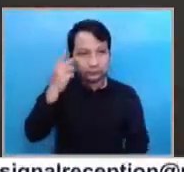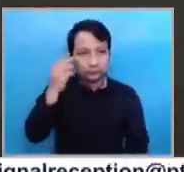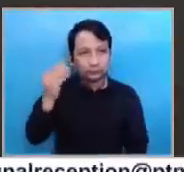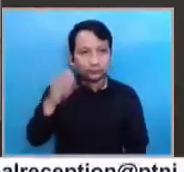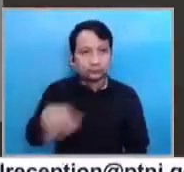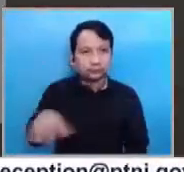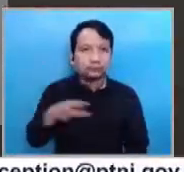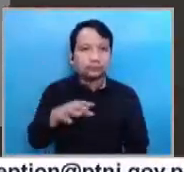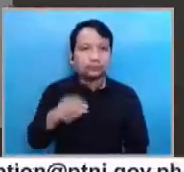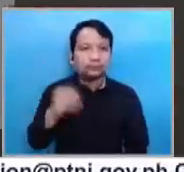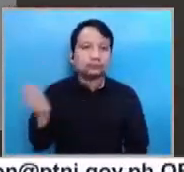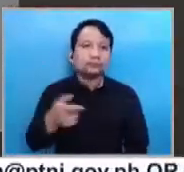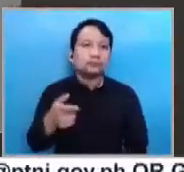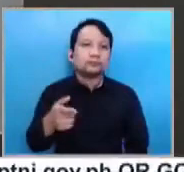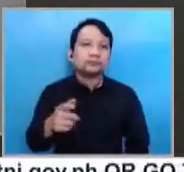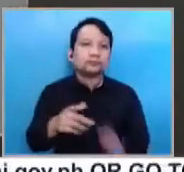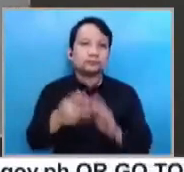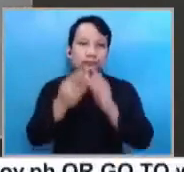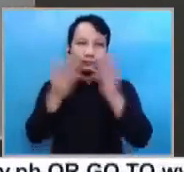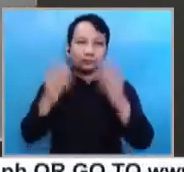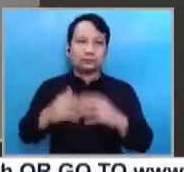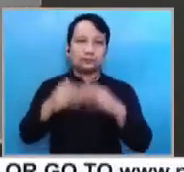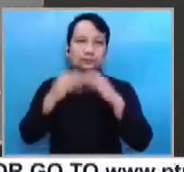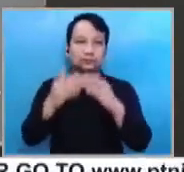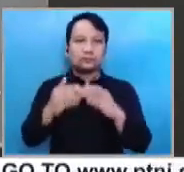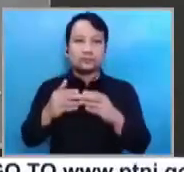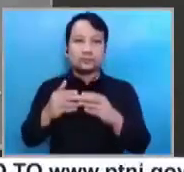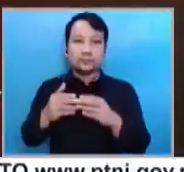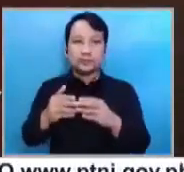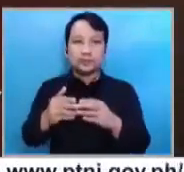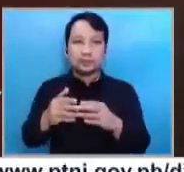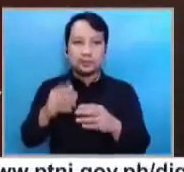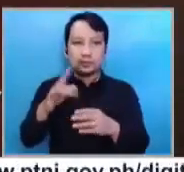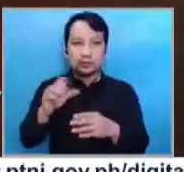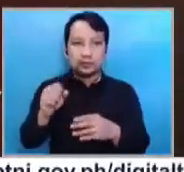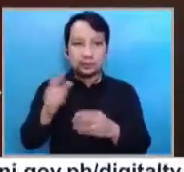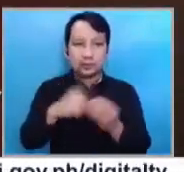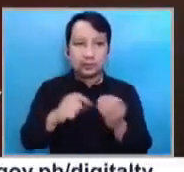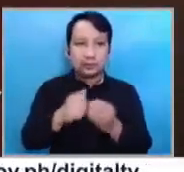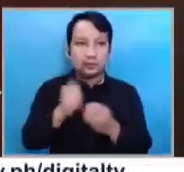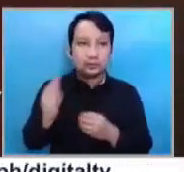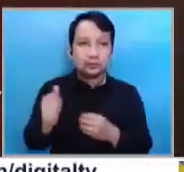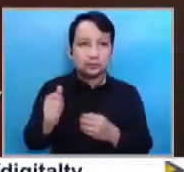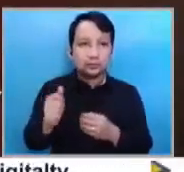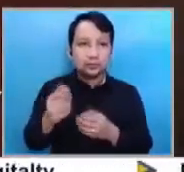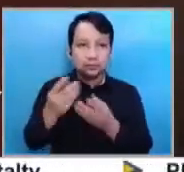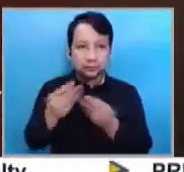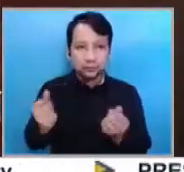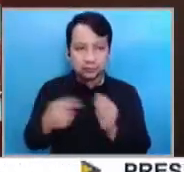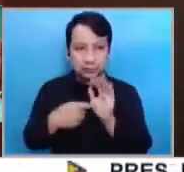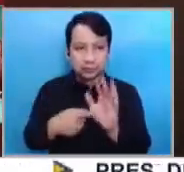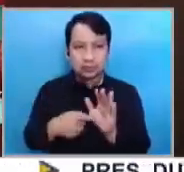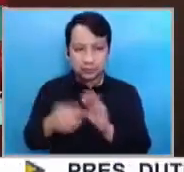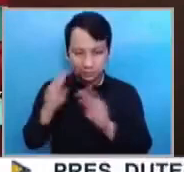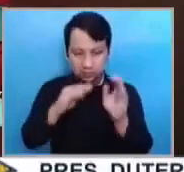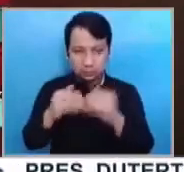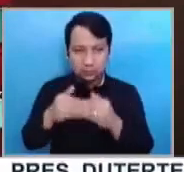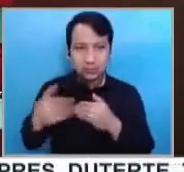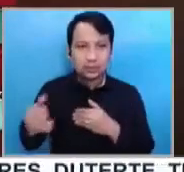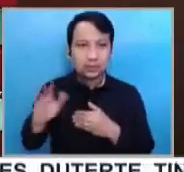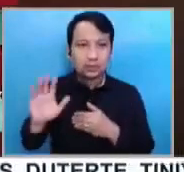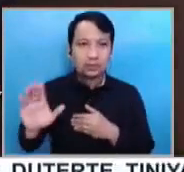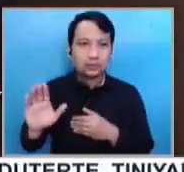lahat ng kandidato sa eleksyon na itaas ang electoral discourse kaugnay sa mga konkretong solusyon sa mga problemang kinakaharap ng